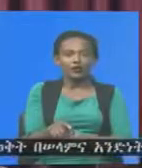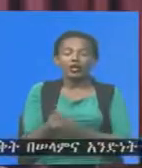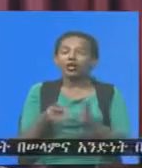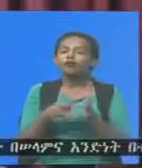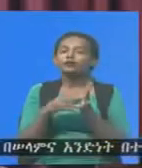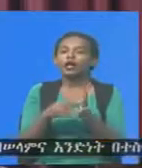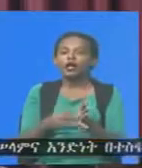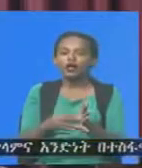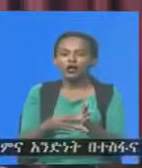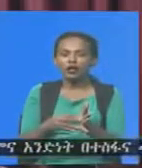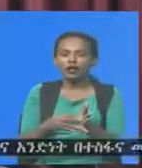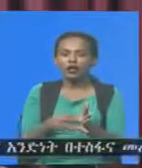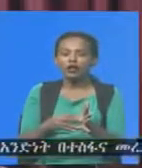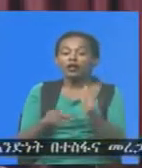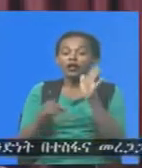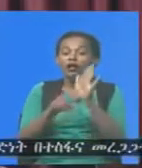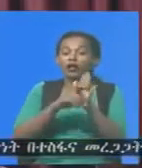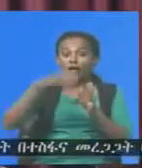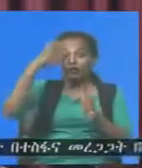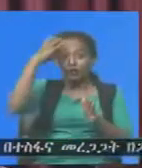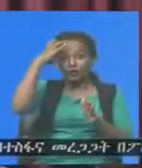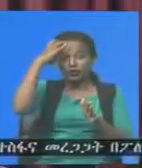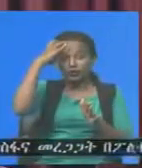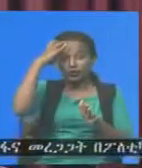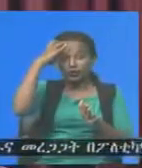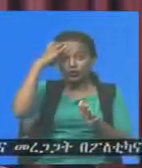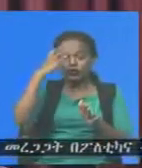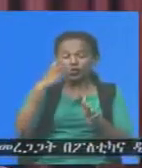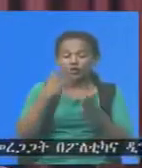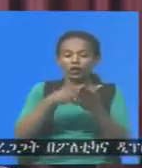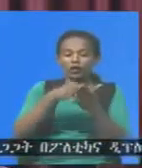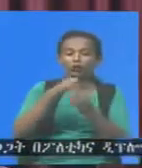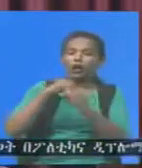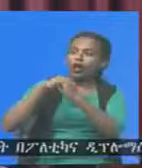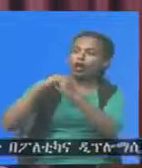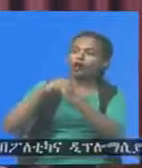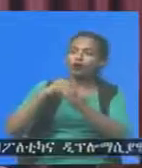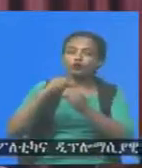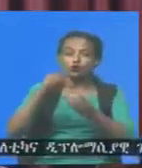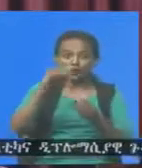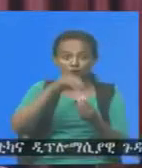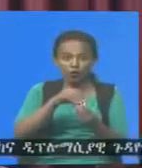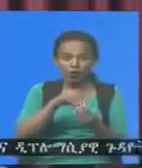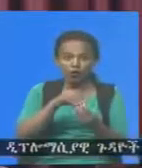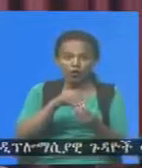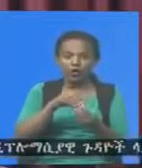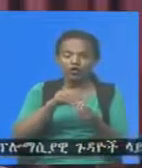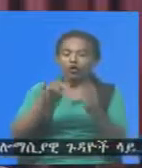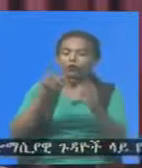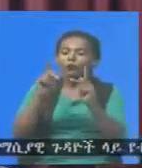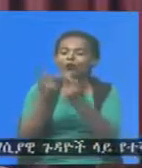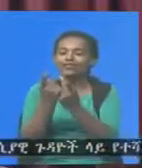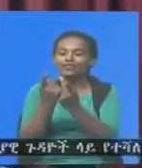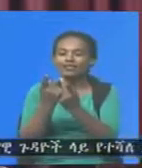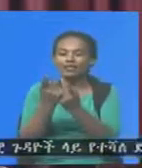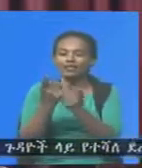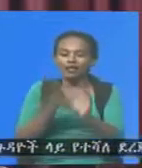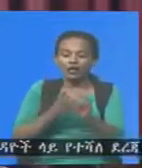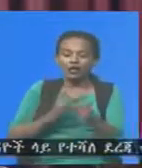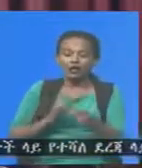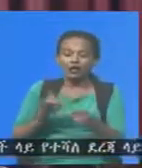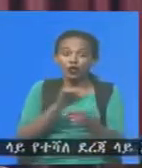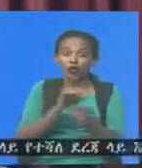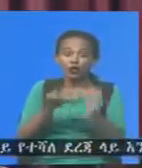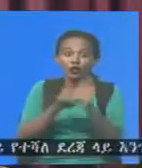ለምሳሌ ህገ መንግስቱ የደህንነት ተቋማት መከላከያውን ጨምሮ ከፓርቲ ገለልተኛ ሆነው ህግና ሀገር የሚጠብቁ